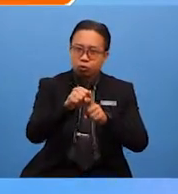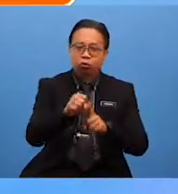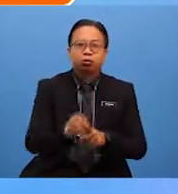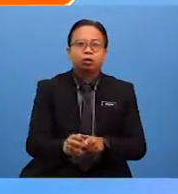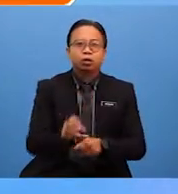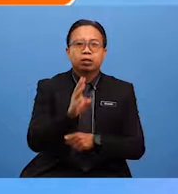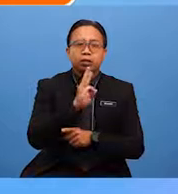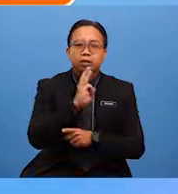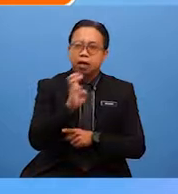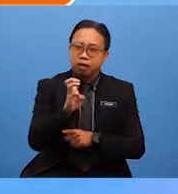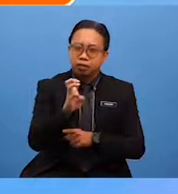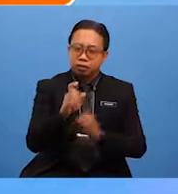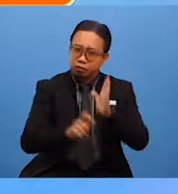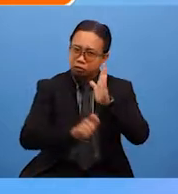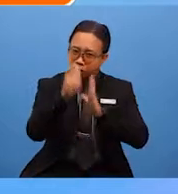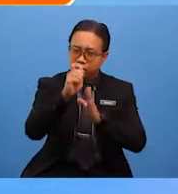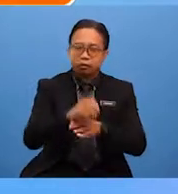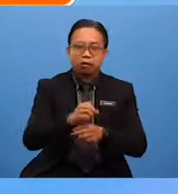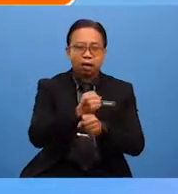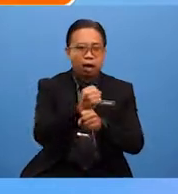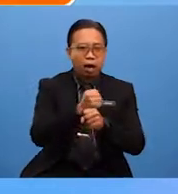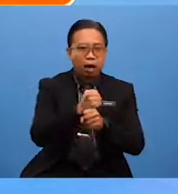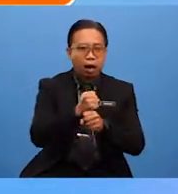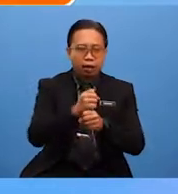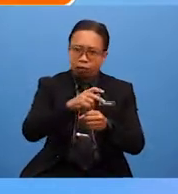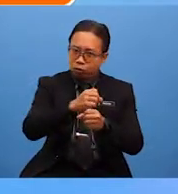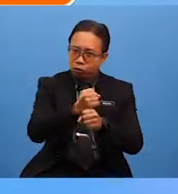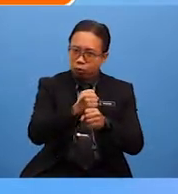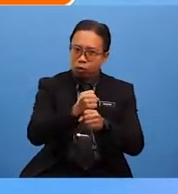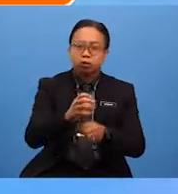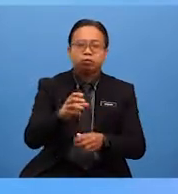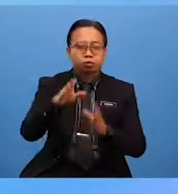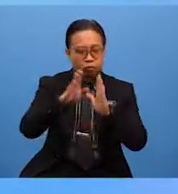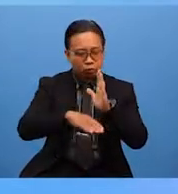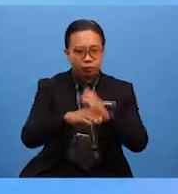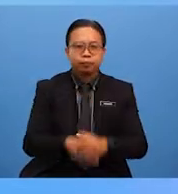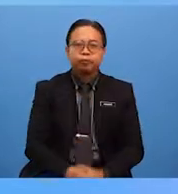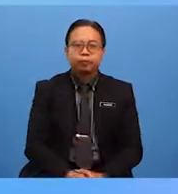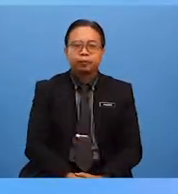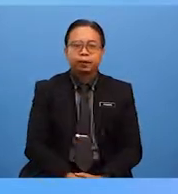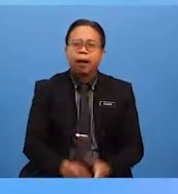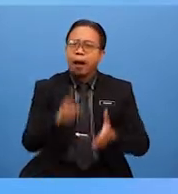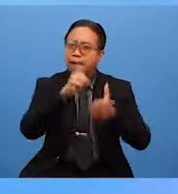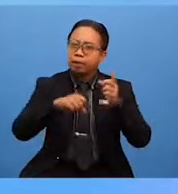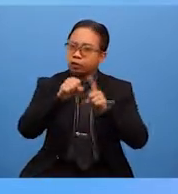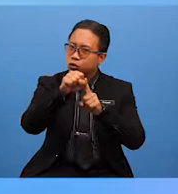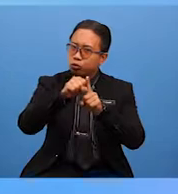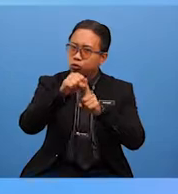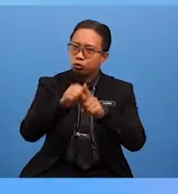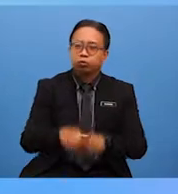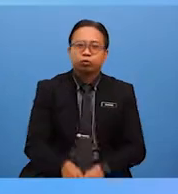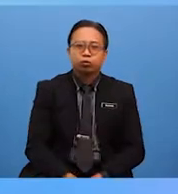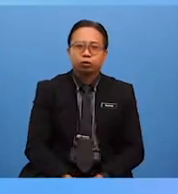mana kalor suhu air kopi pula akan menurun Apakah pula suhu-suhu